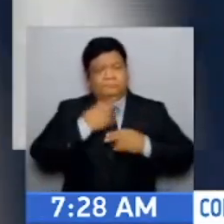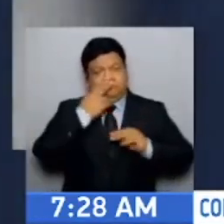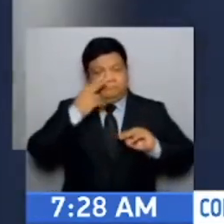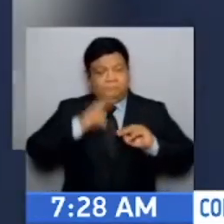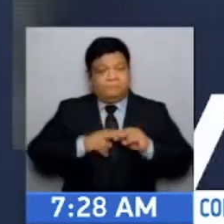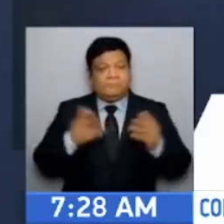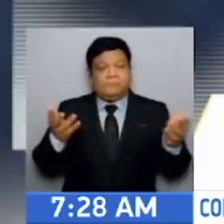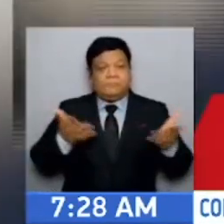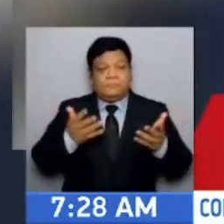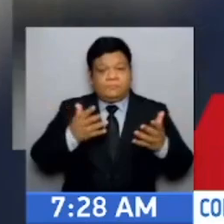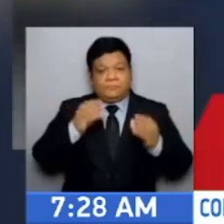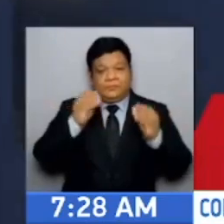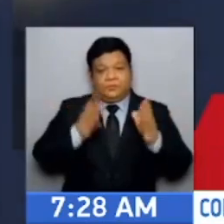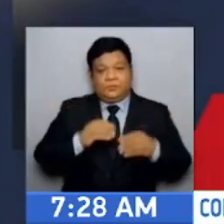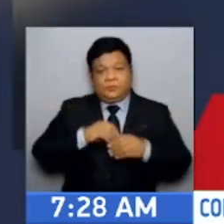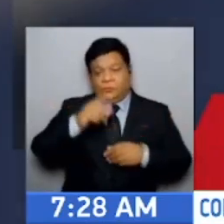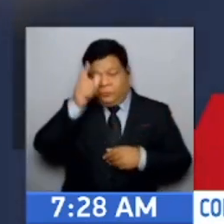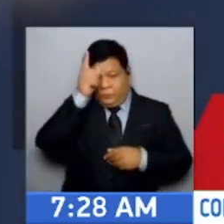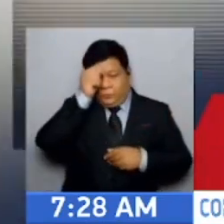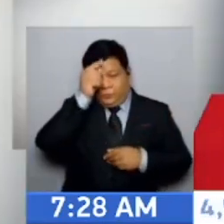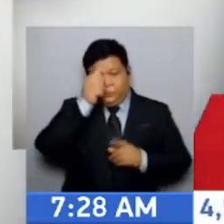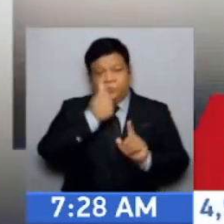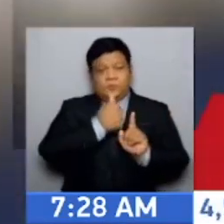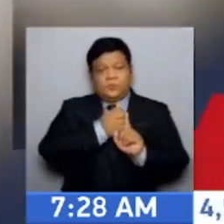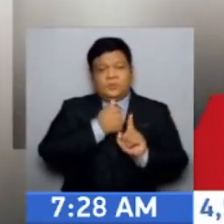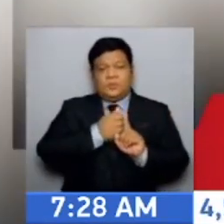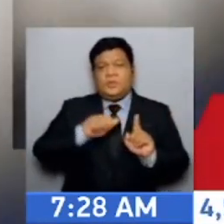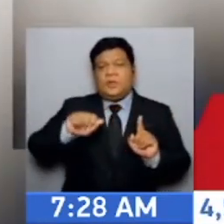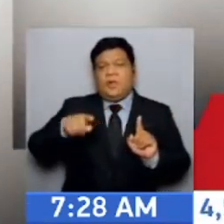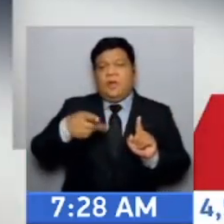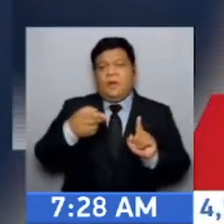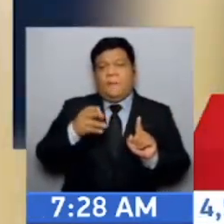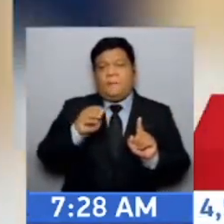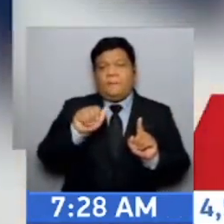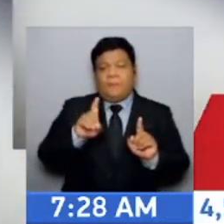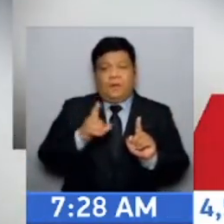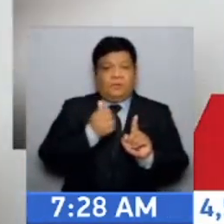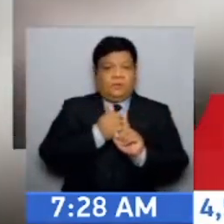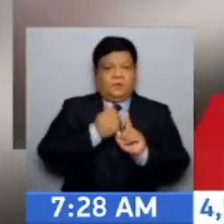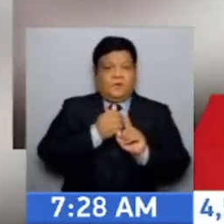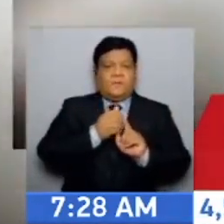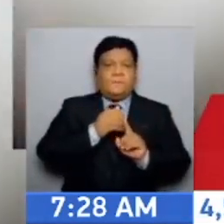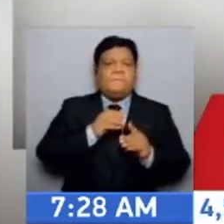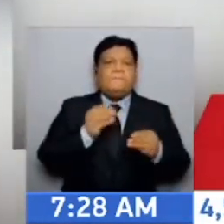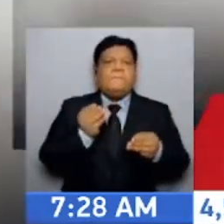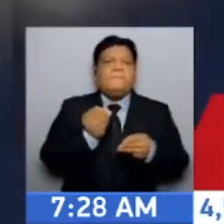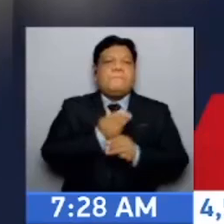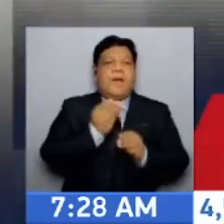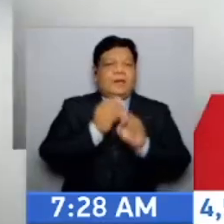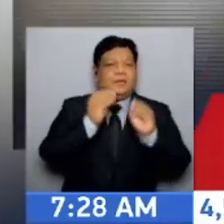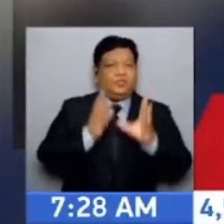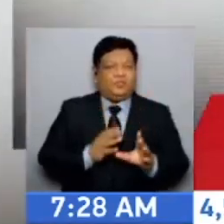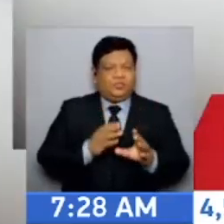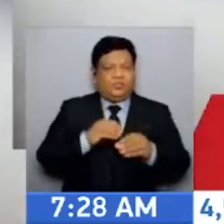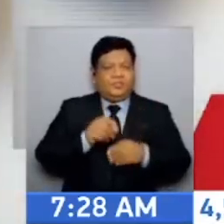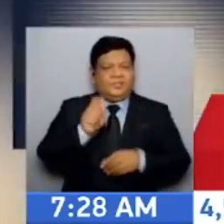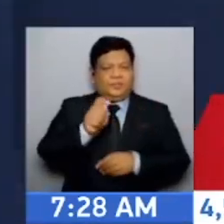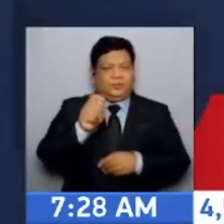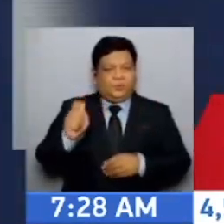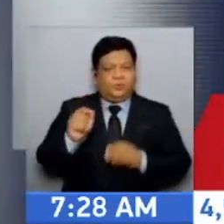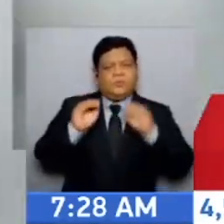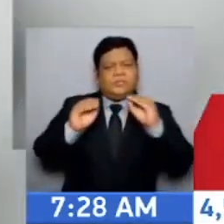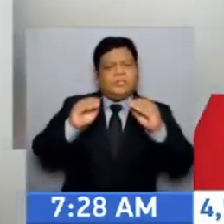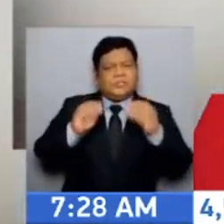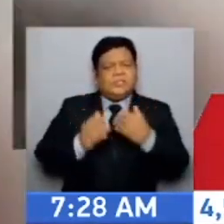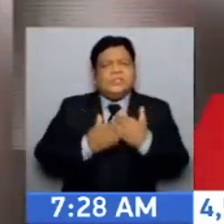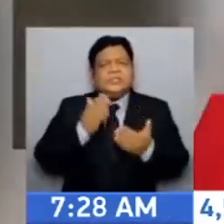Meet Ahmad Khalil, ang viral math teacher sa TikTok. Itinuturo niya ang mabilis at madaling paraan ng pag-solve ng